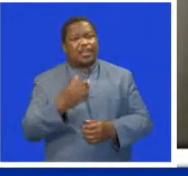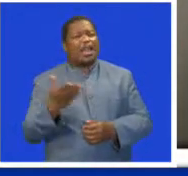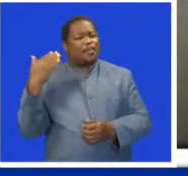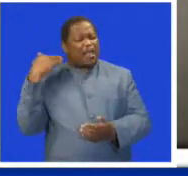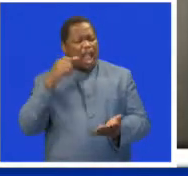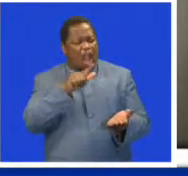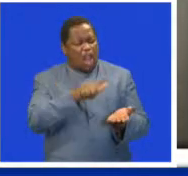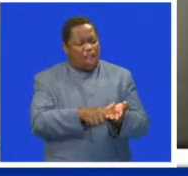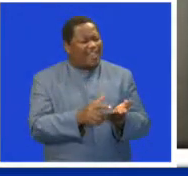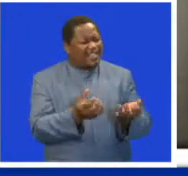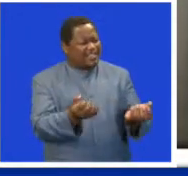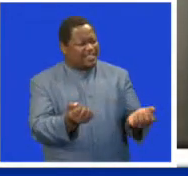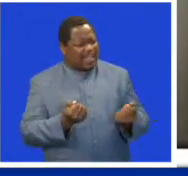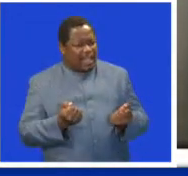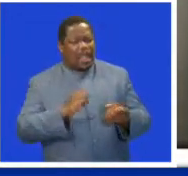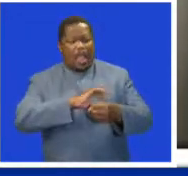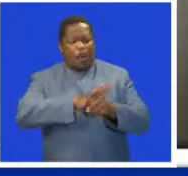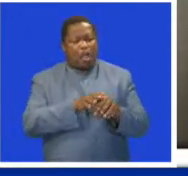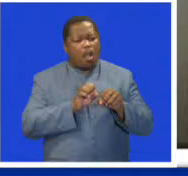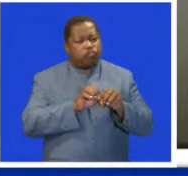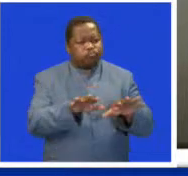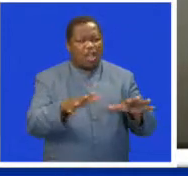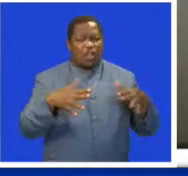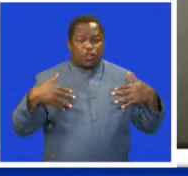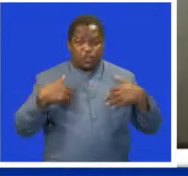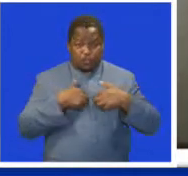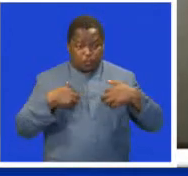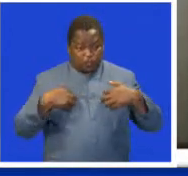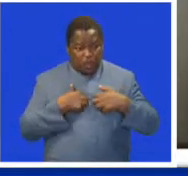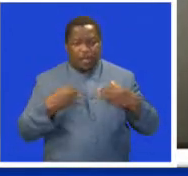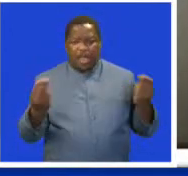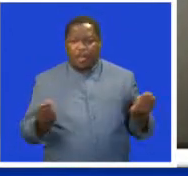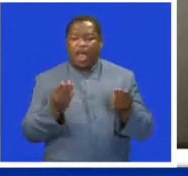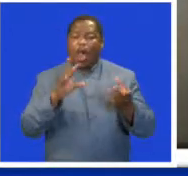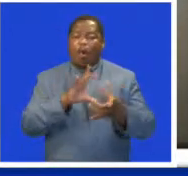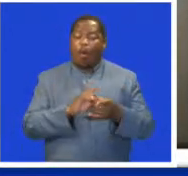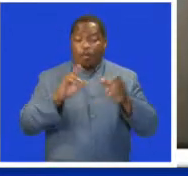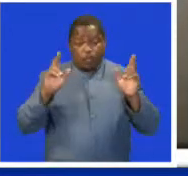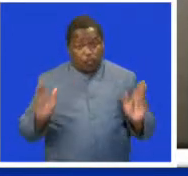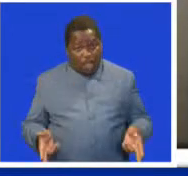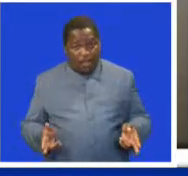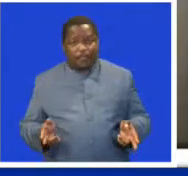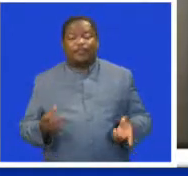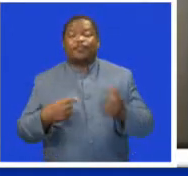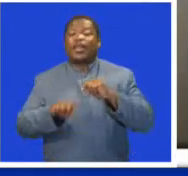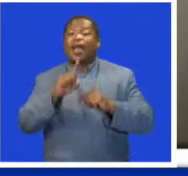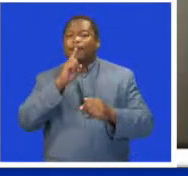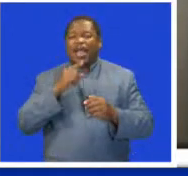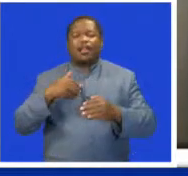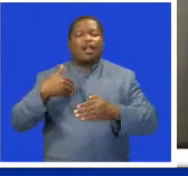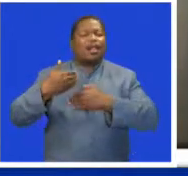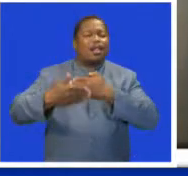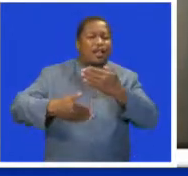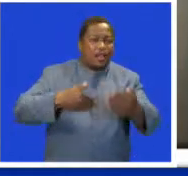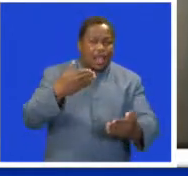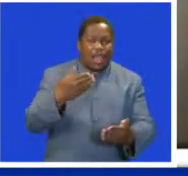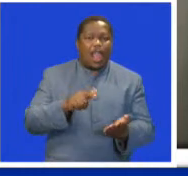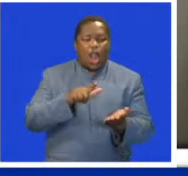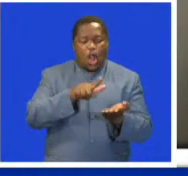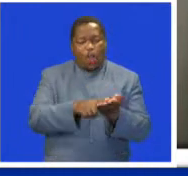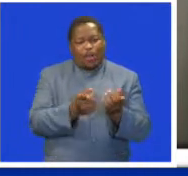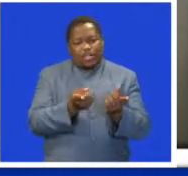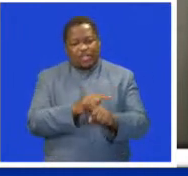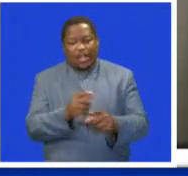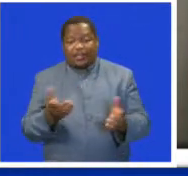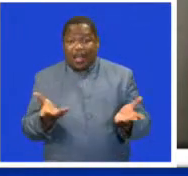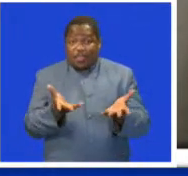nami ngakumabhakitchen ngiyasebenza. So ngikhona le mbhizi ngako nami sensi